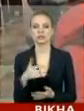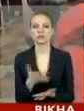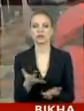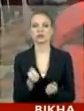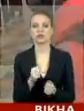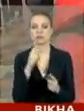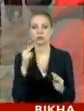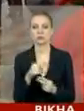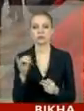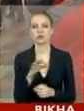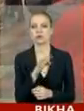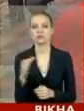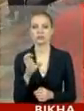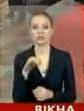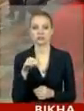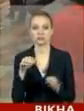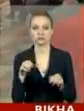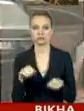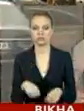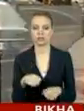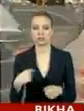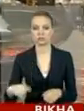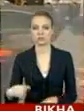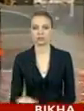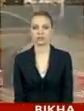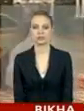отримає посвідчення і офіційний статус президента.